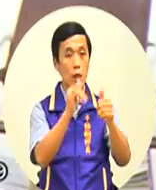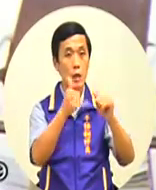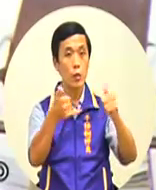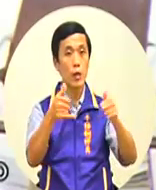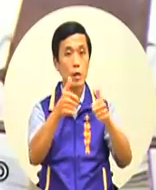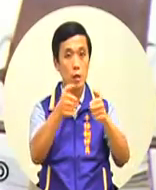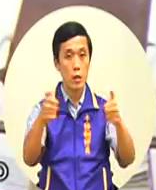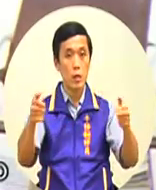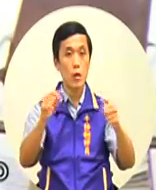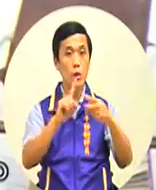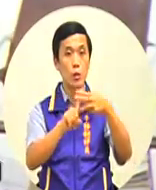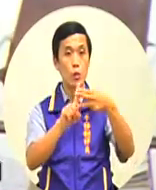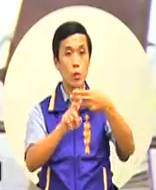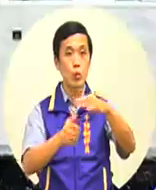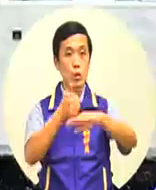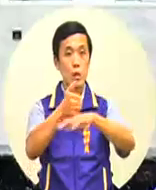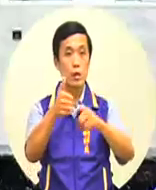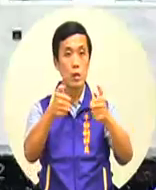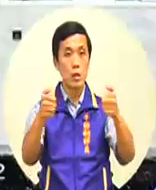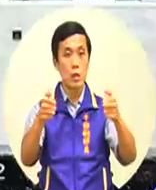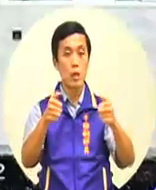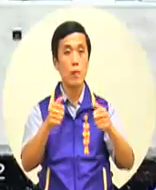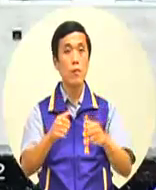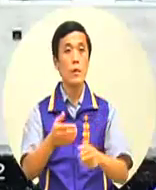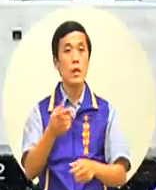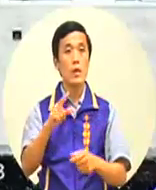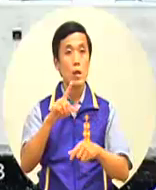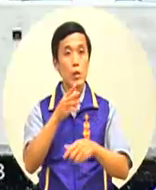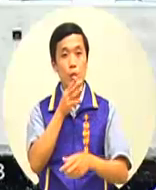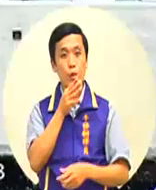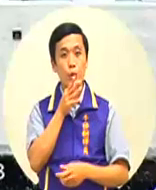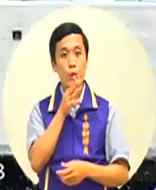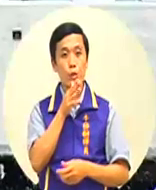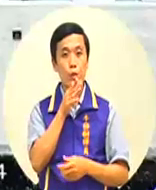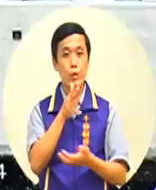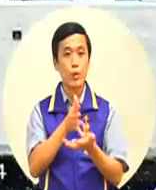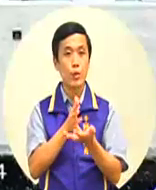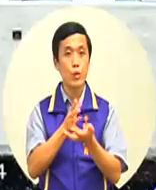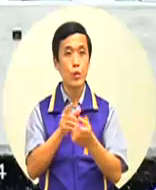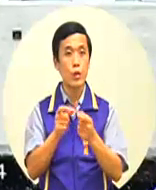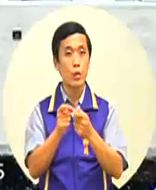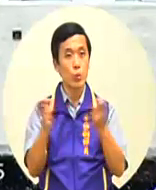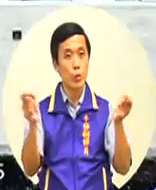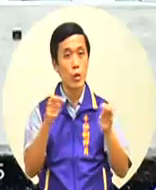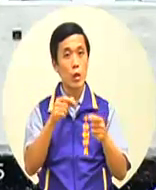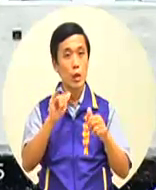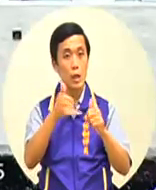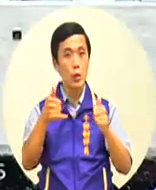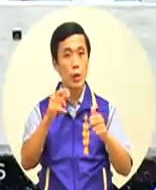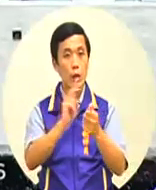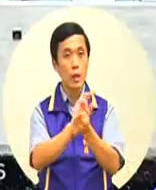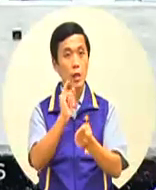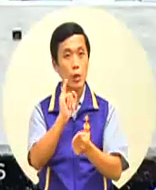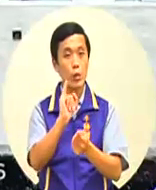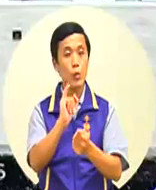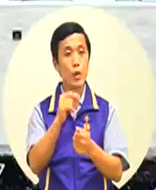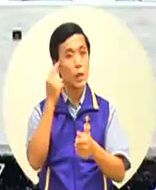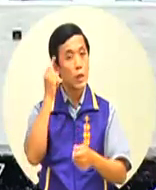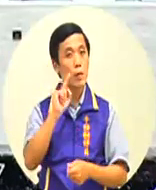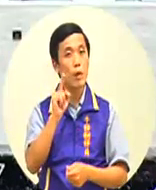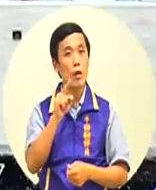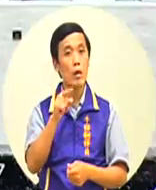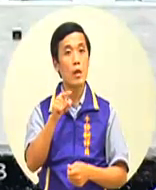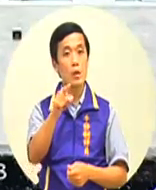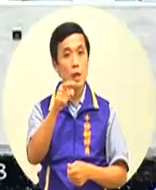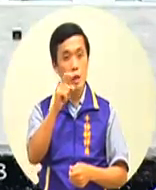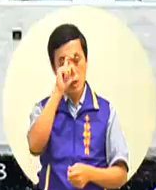谢大家，谢谢， 谢谢议员的关心。 讲那么久，你都不了解林议员的意思啊？他一直在推，有一个